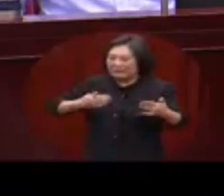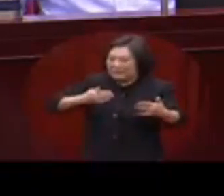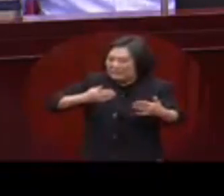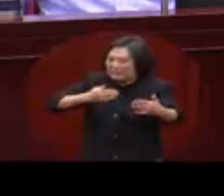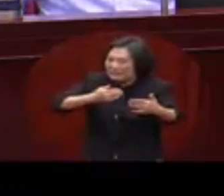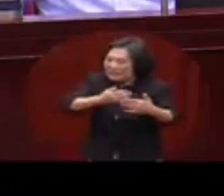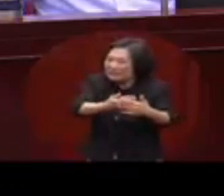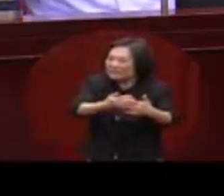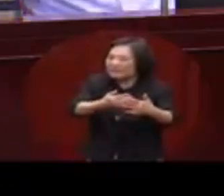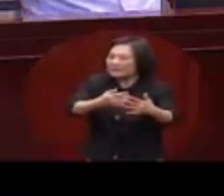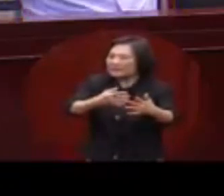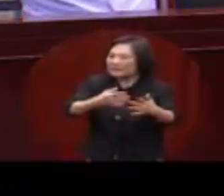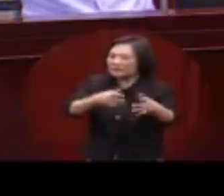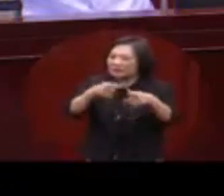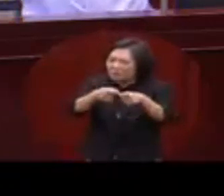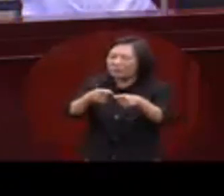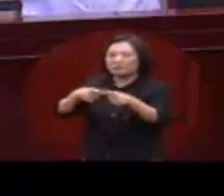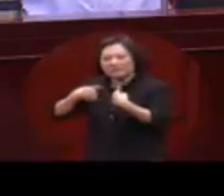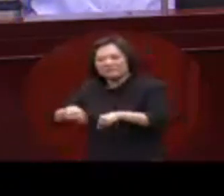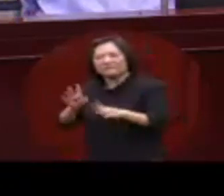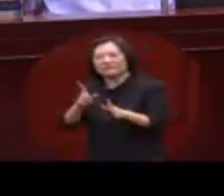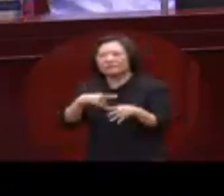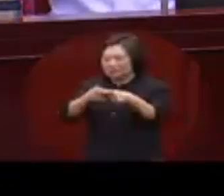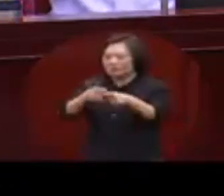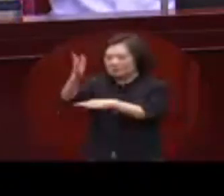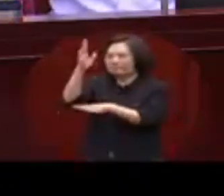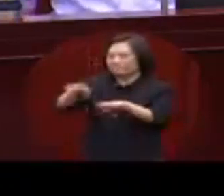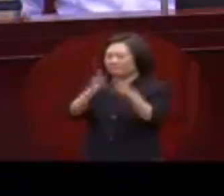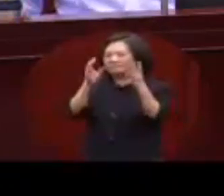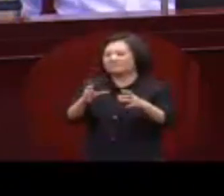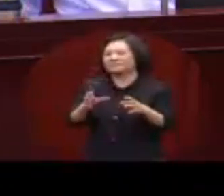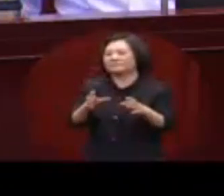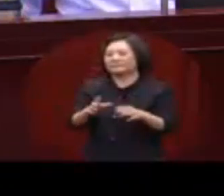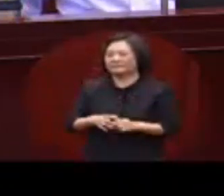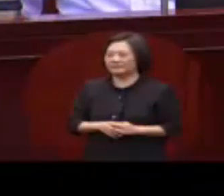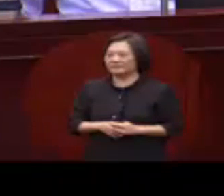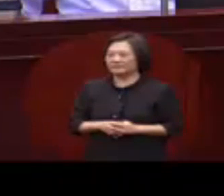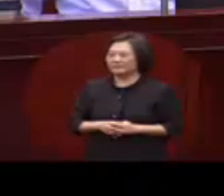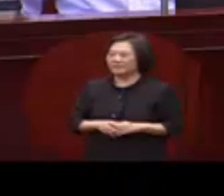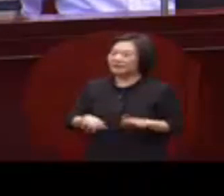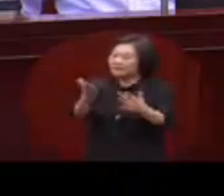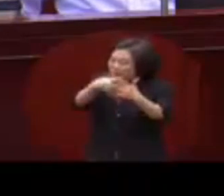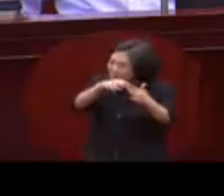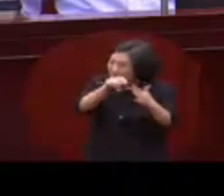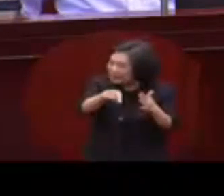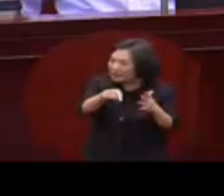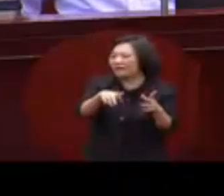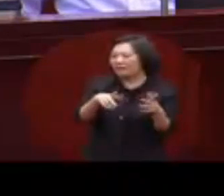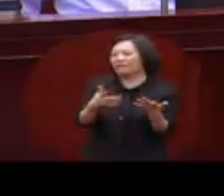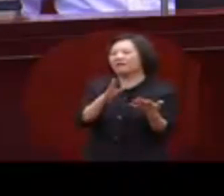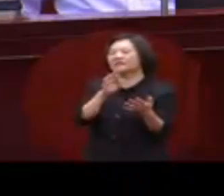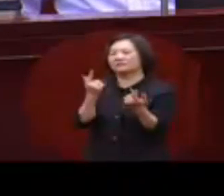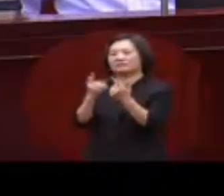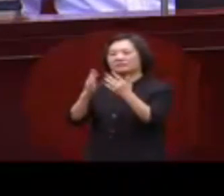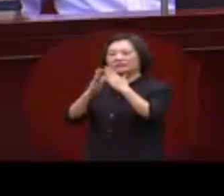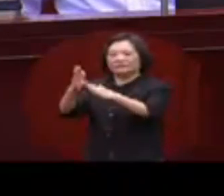内而外，由公而私，你知道，我们需要从公家内部往外部私人企业移动。所以学校是台北市实现智